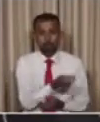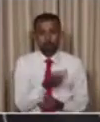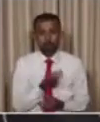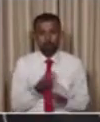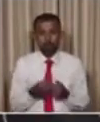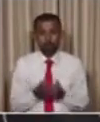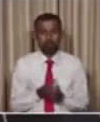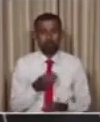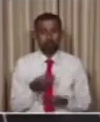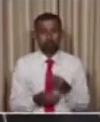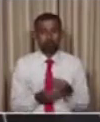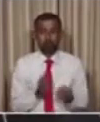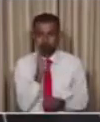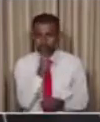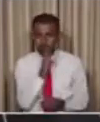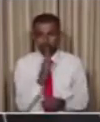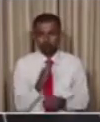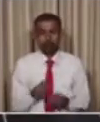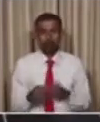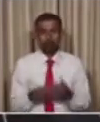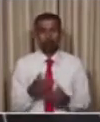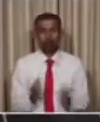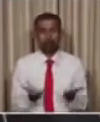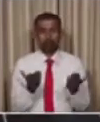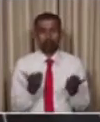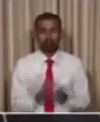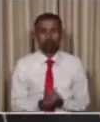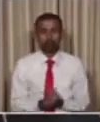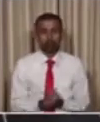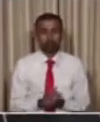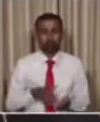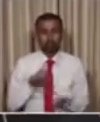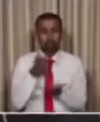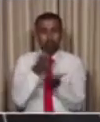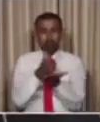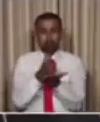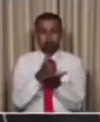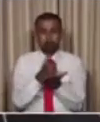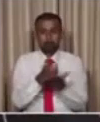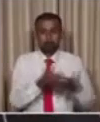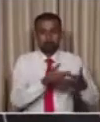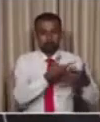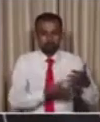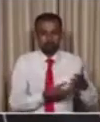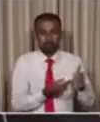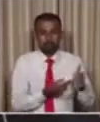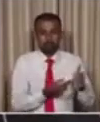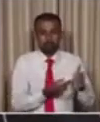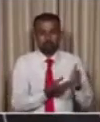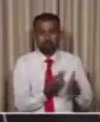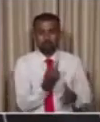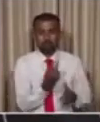තමන්ගේ ව්‍යාපාර කරන මුවාවෙන් පවත්වාගෙන යන. දැන් මහ බැංකුවේ වාර්තාවලට අනුව